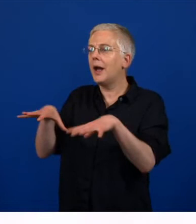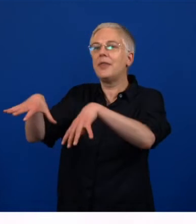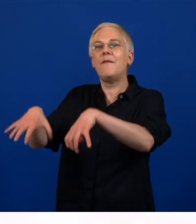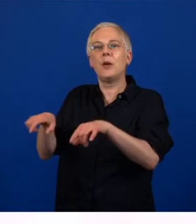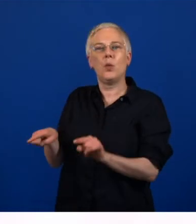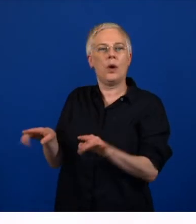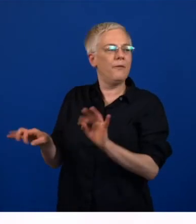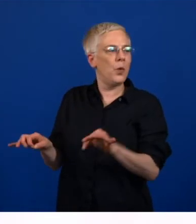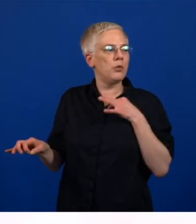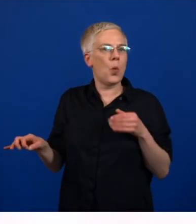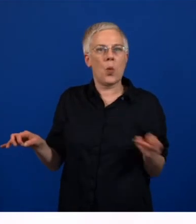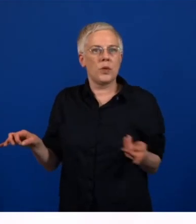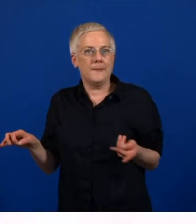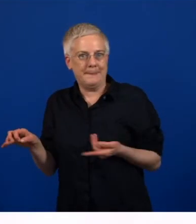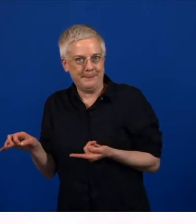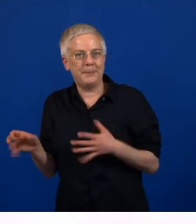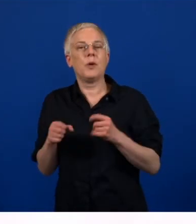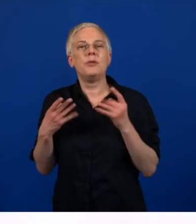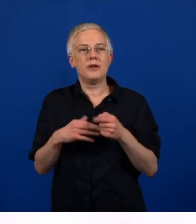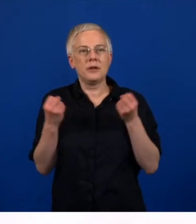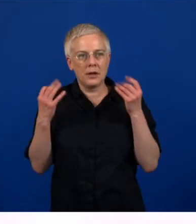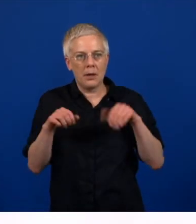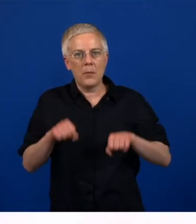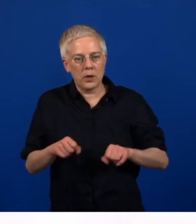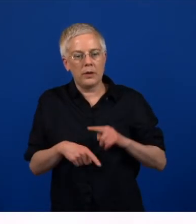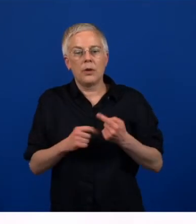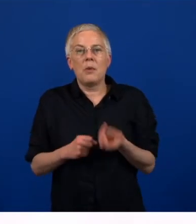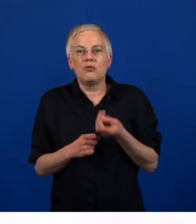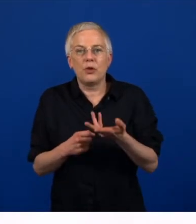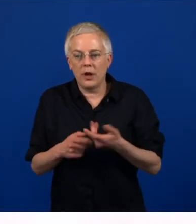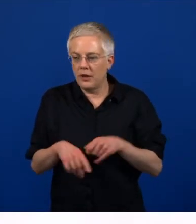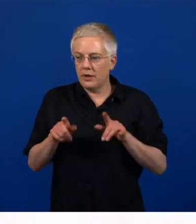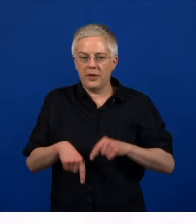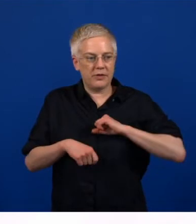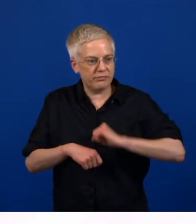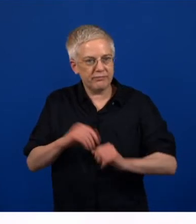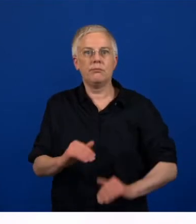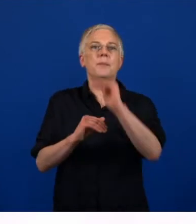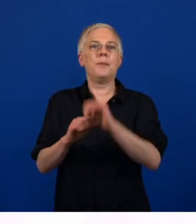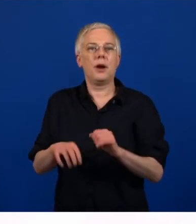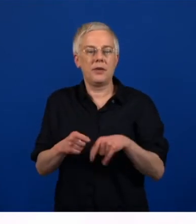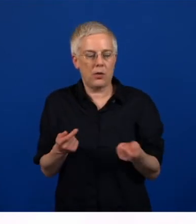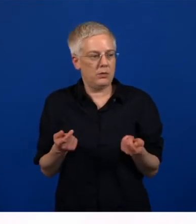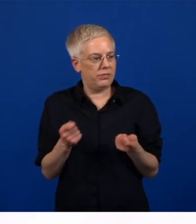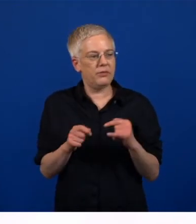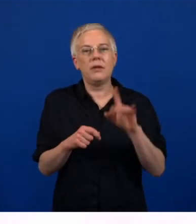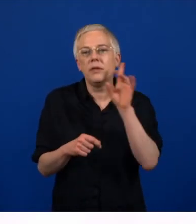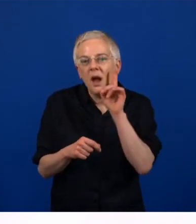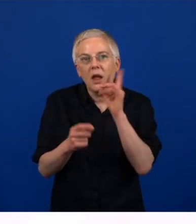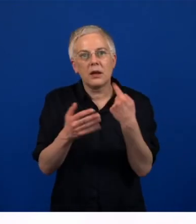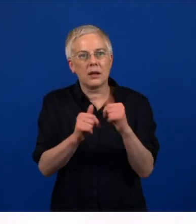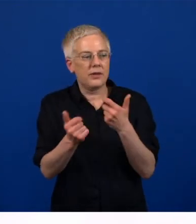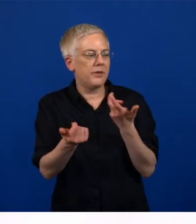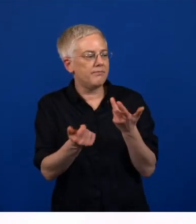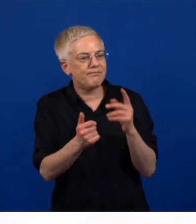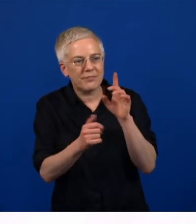und die Kapazitäten hochzufahren und auch mit einem engmaschigen Reporting der Krankenhäuser, dass wir dann